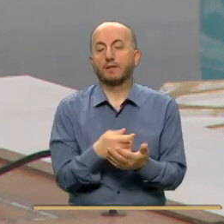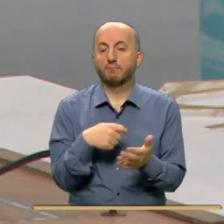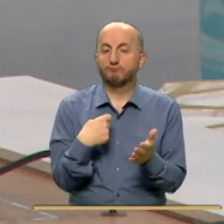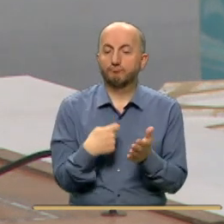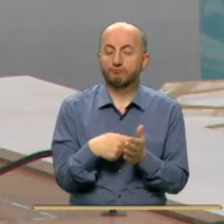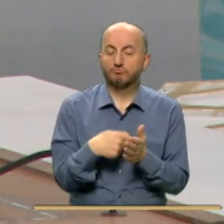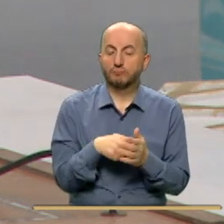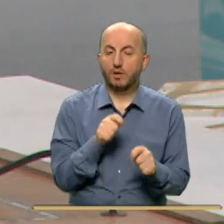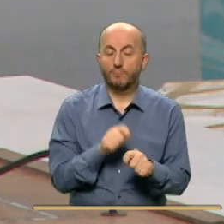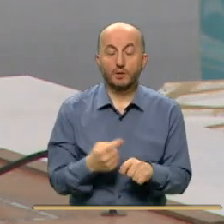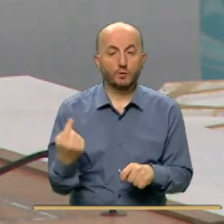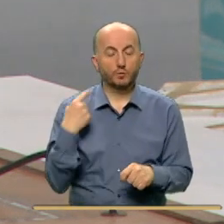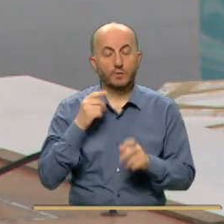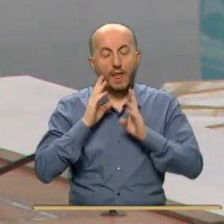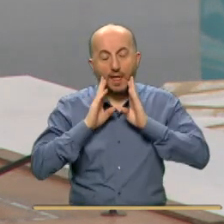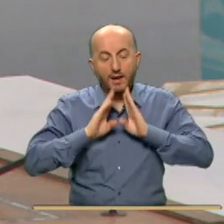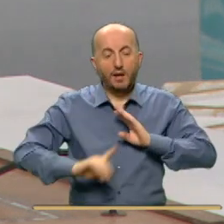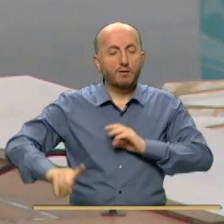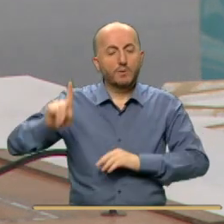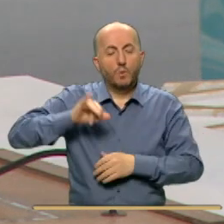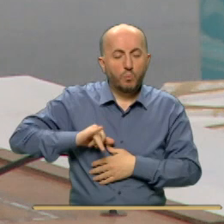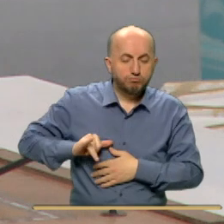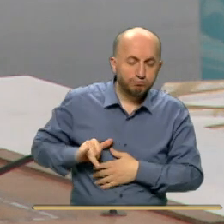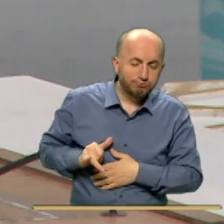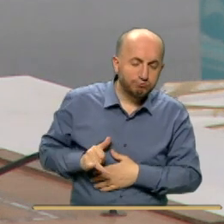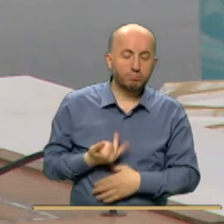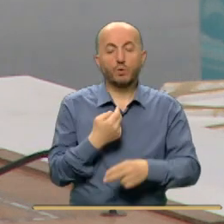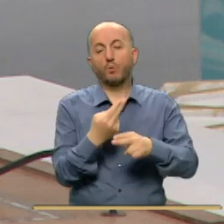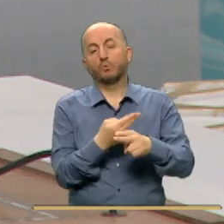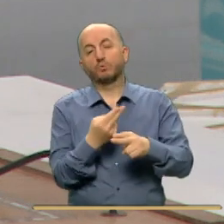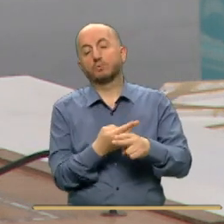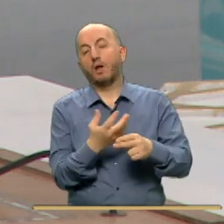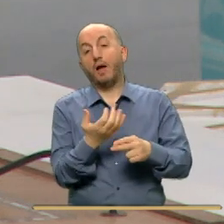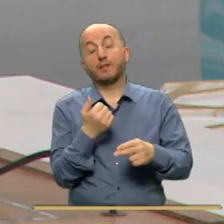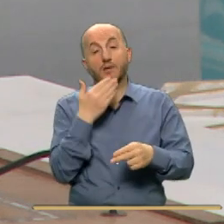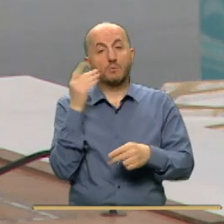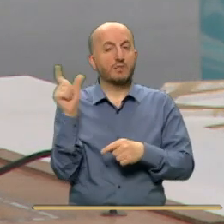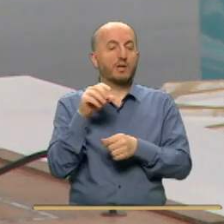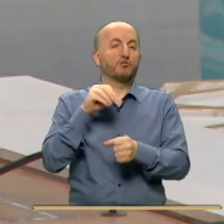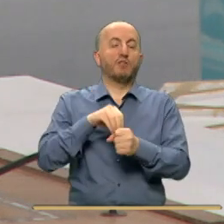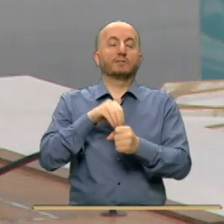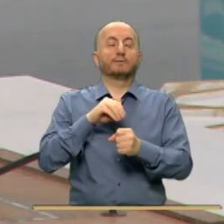dün itibariyle elhamdülillah. Yoğunlaştırılmış bir kursa alır Ramazan.